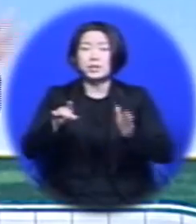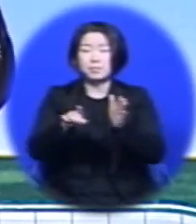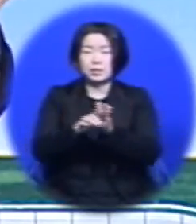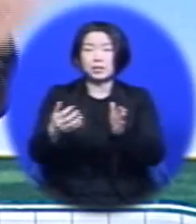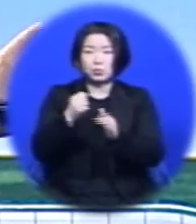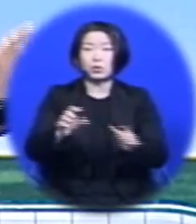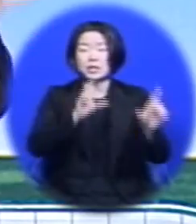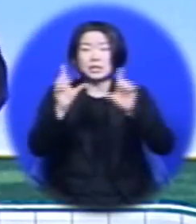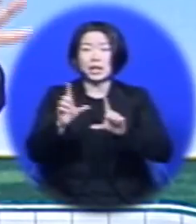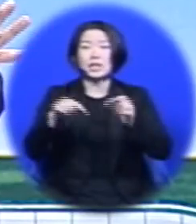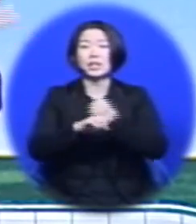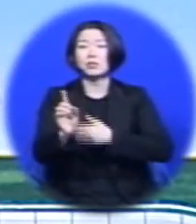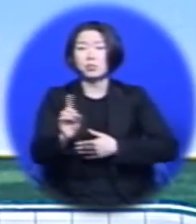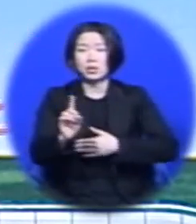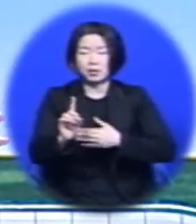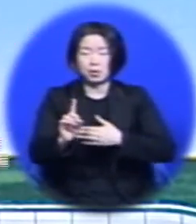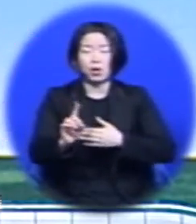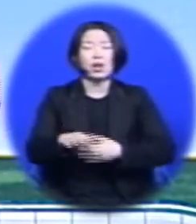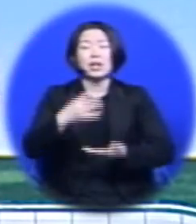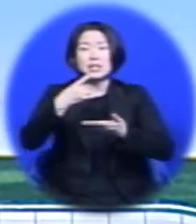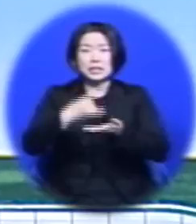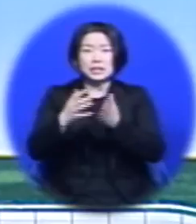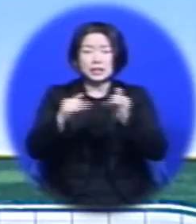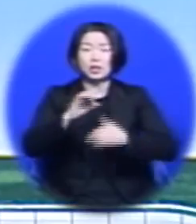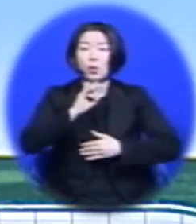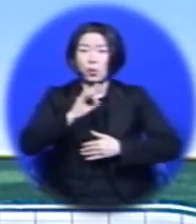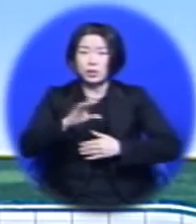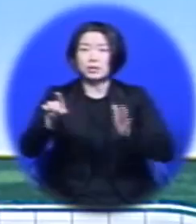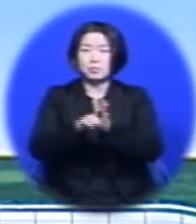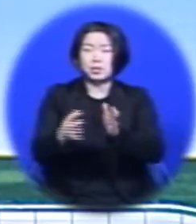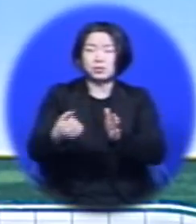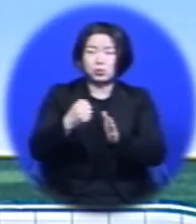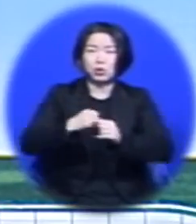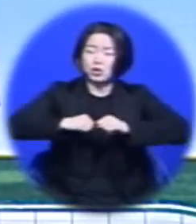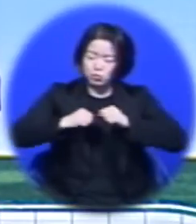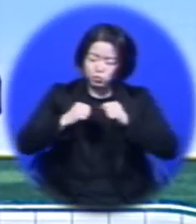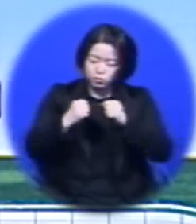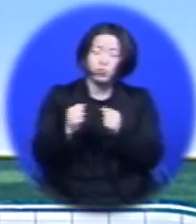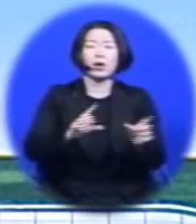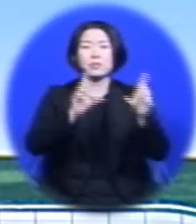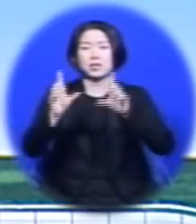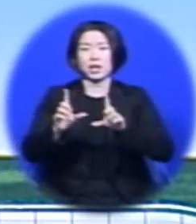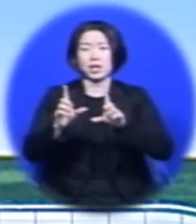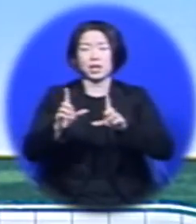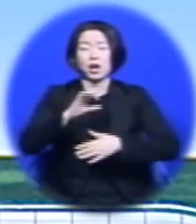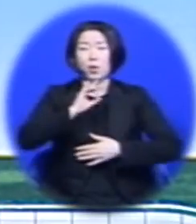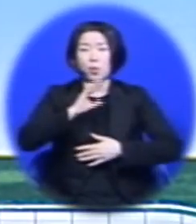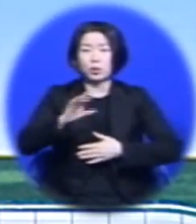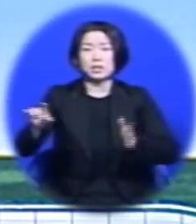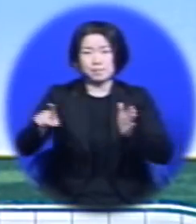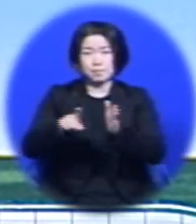말씀은 의인은 오직 믿음으로 순종하며 살리라 오직 믿음으로